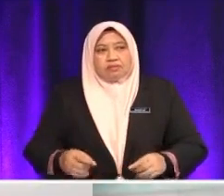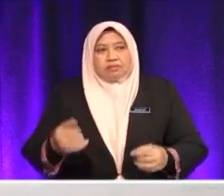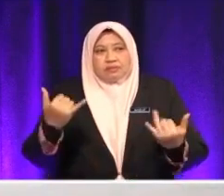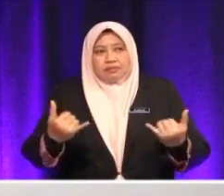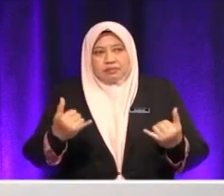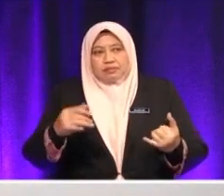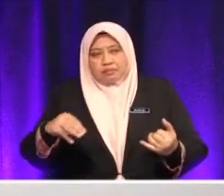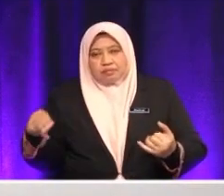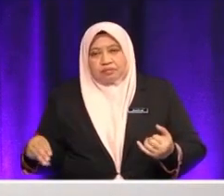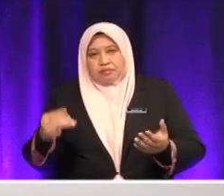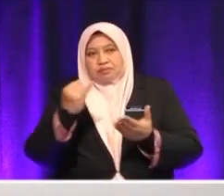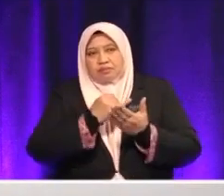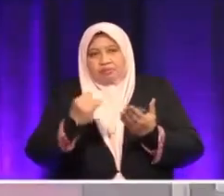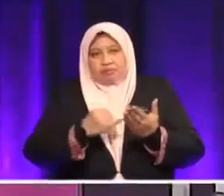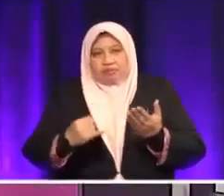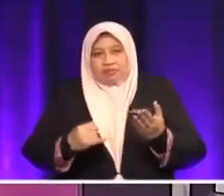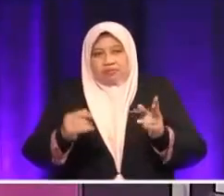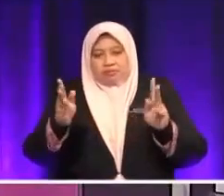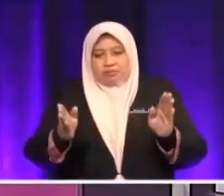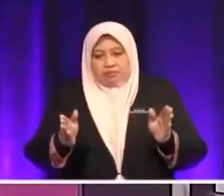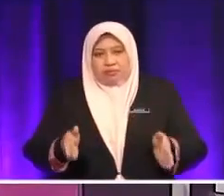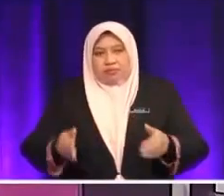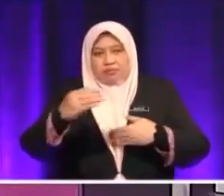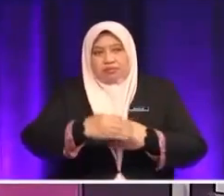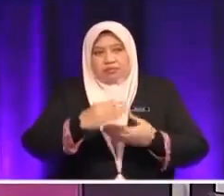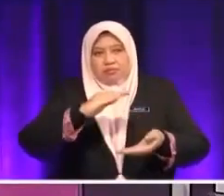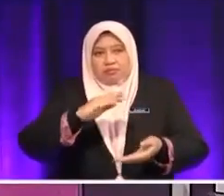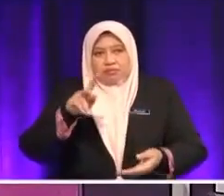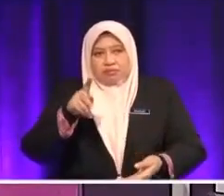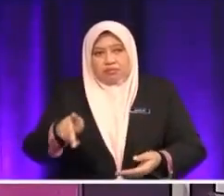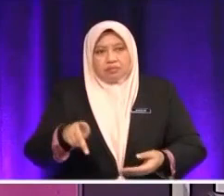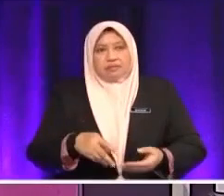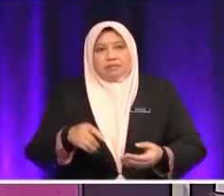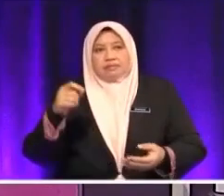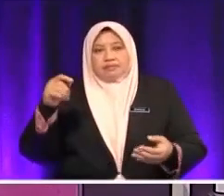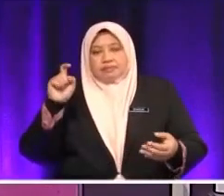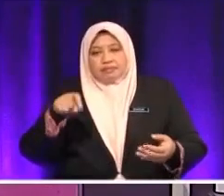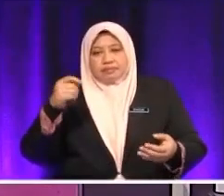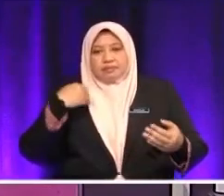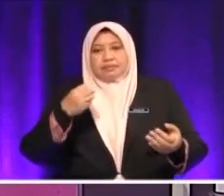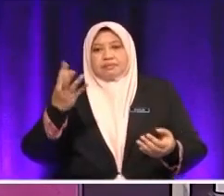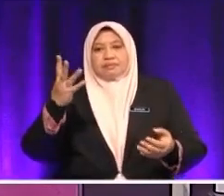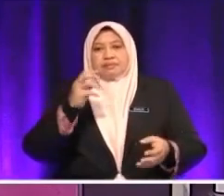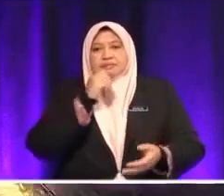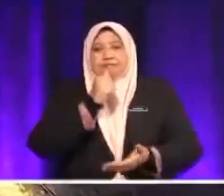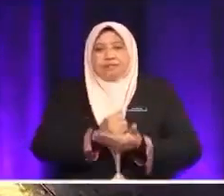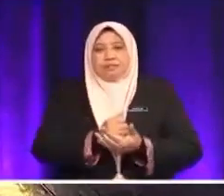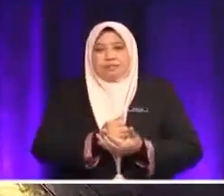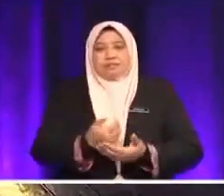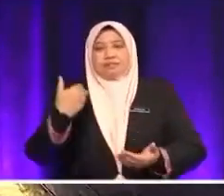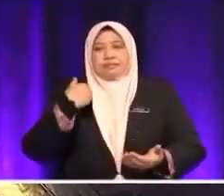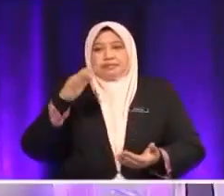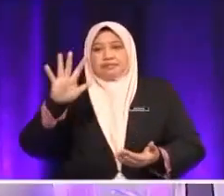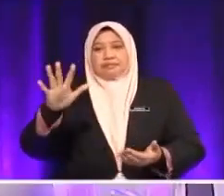plot kotak ini kita ulang balik Boleh tapi nggak lukis ada lima